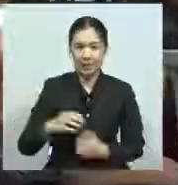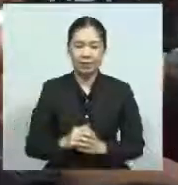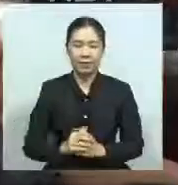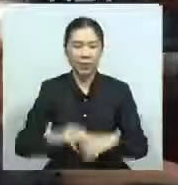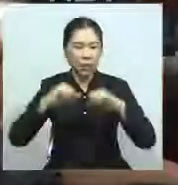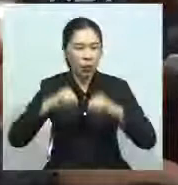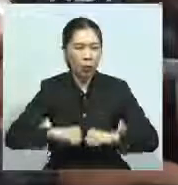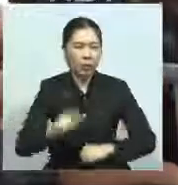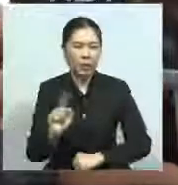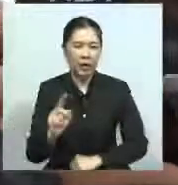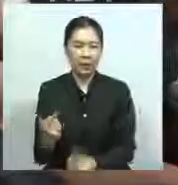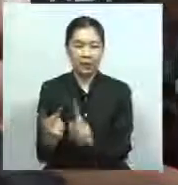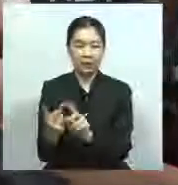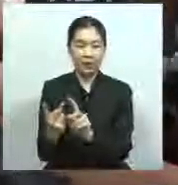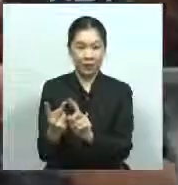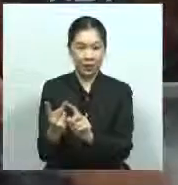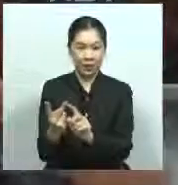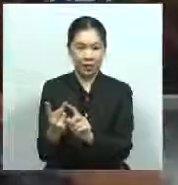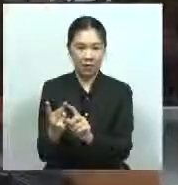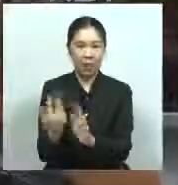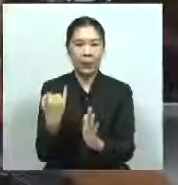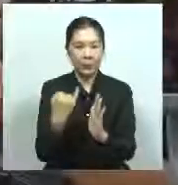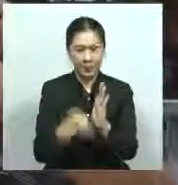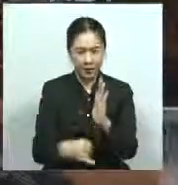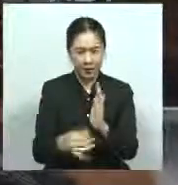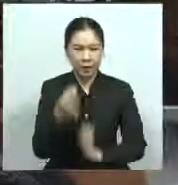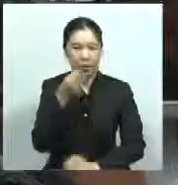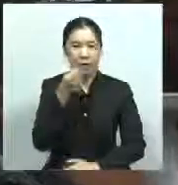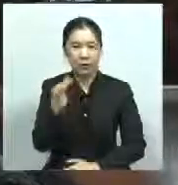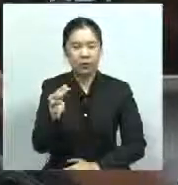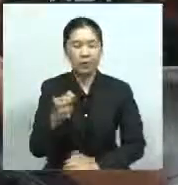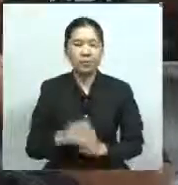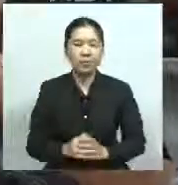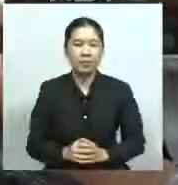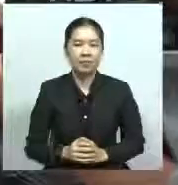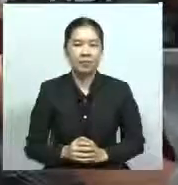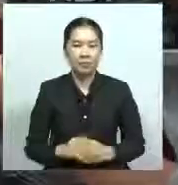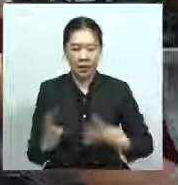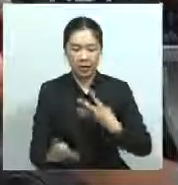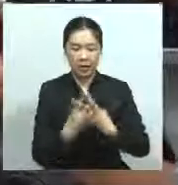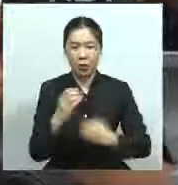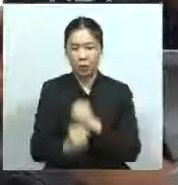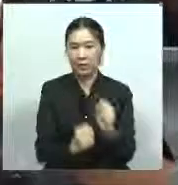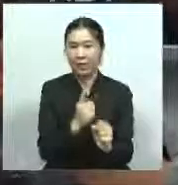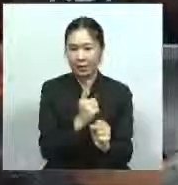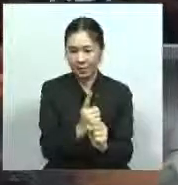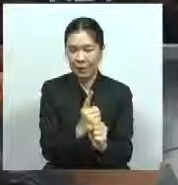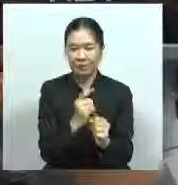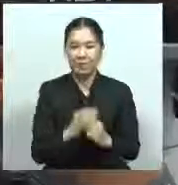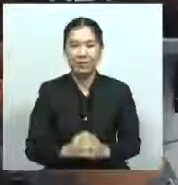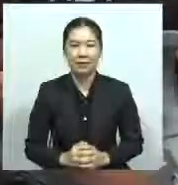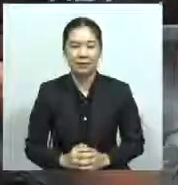าคุณเปรมชัยจำเลยที่1มีความผิดตามฟ้องโจทนะครับให้ลงโทษจำคุก1ปีโดยไม่รอลงอาญ